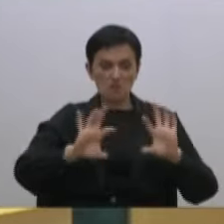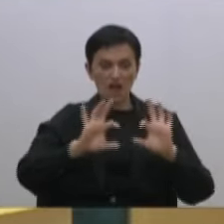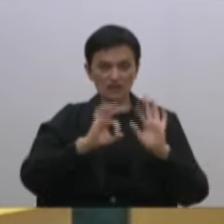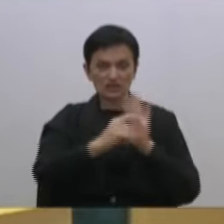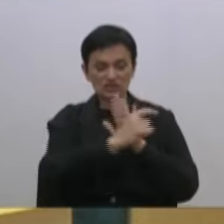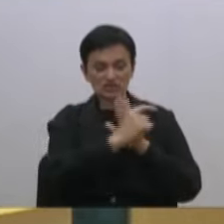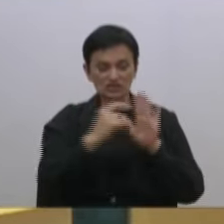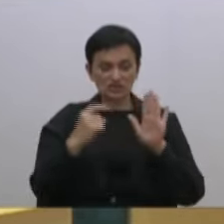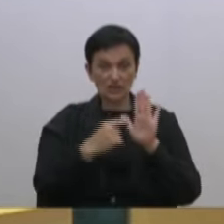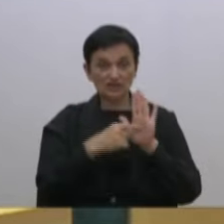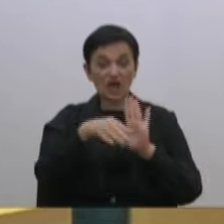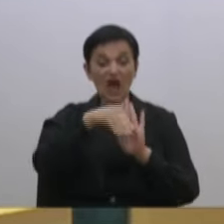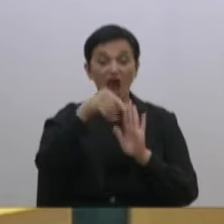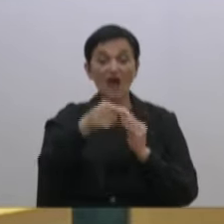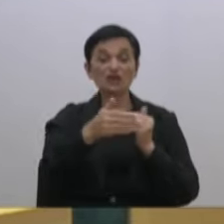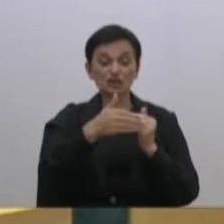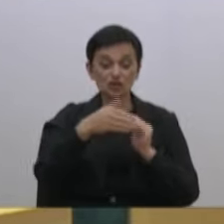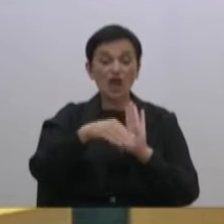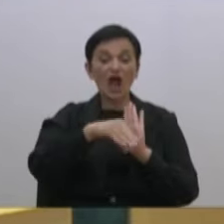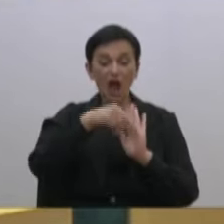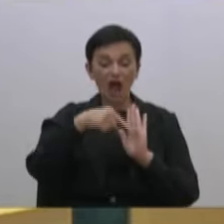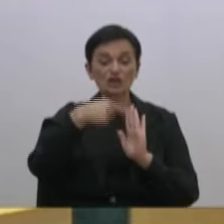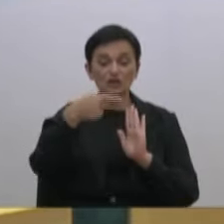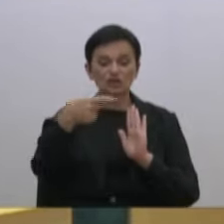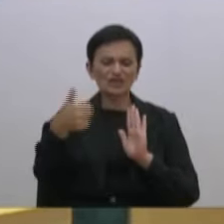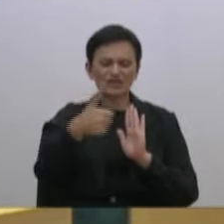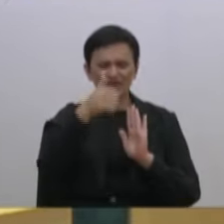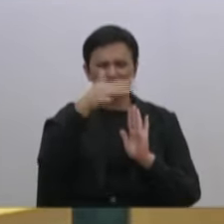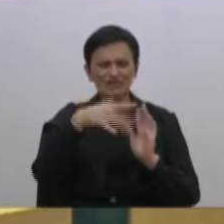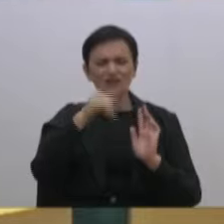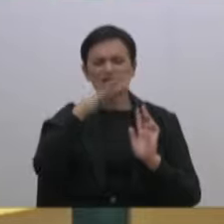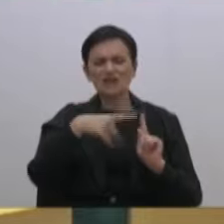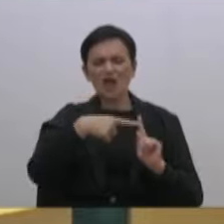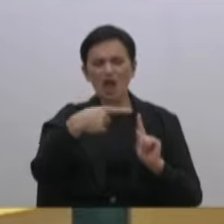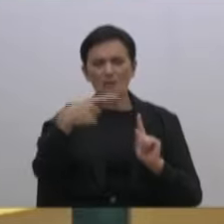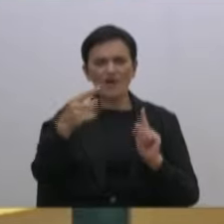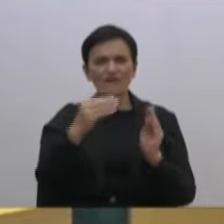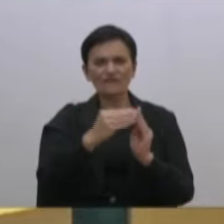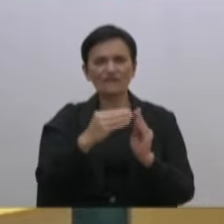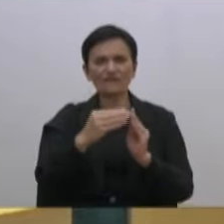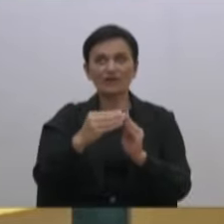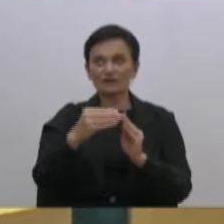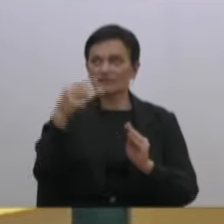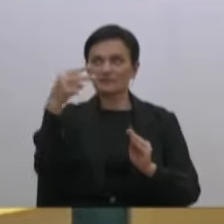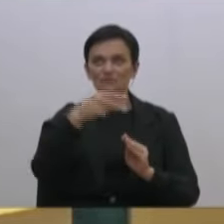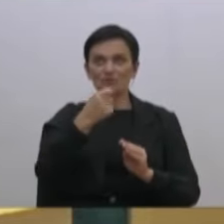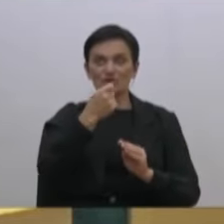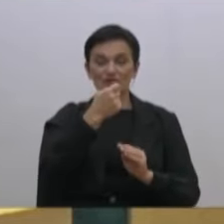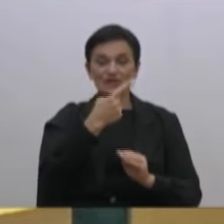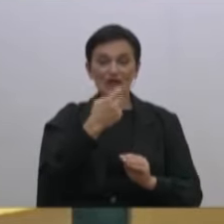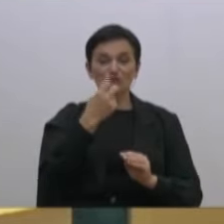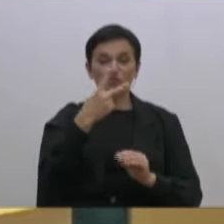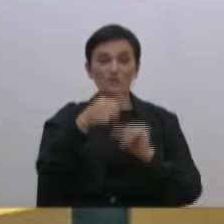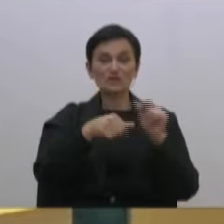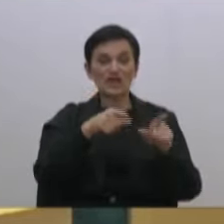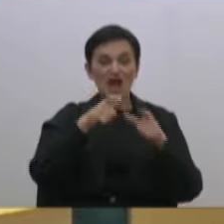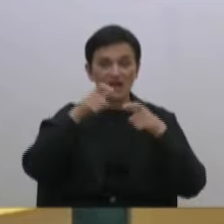წინასწარ არჩევნებამდე და არჩევნების მომდენო დღეებში კვირეებში თვეებში თუ წლებში ისევ და ისევ როგორც ამას 2011-12 წლიდან